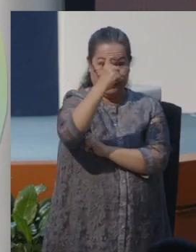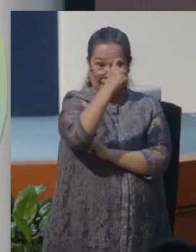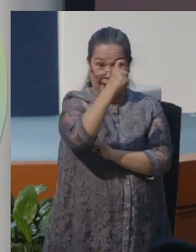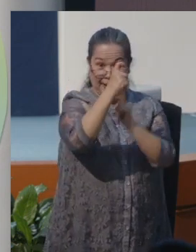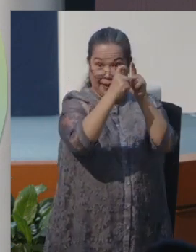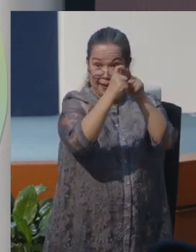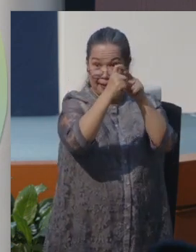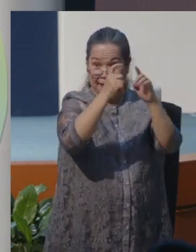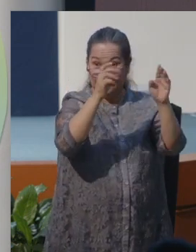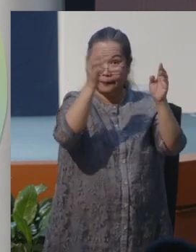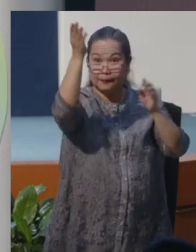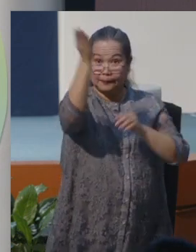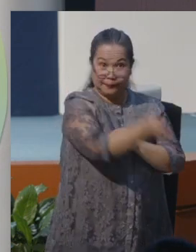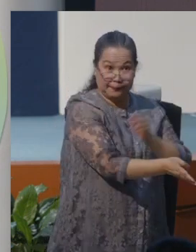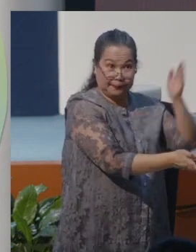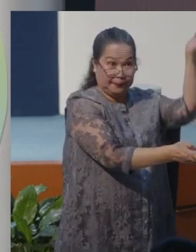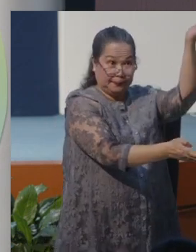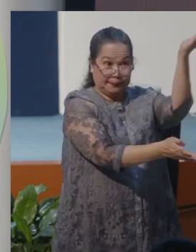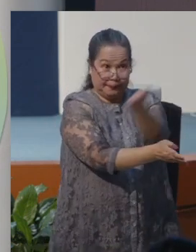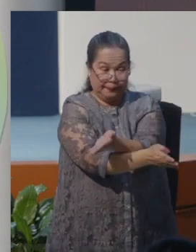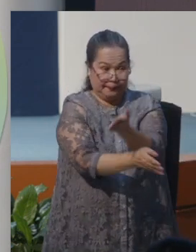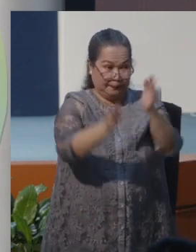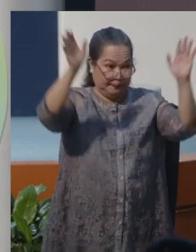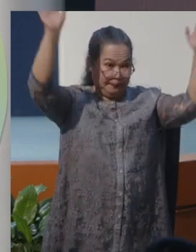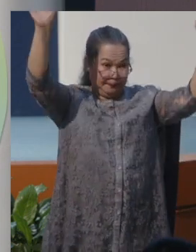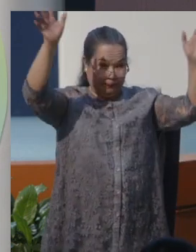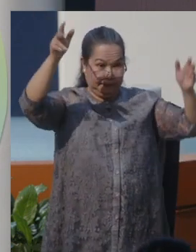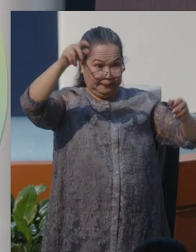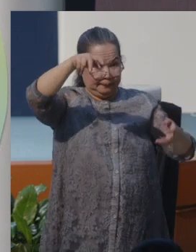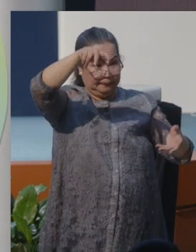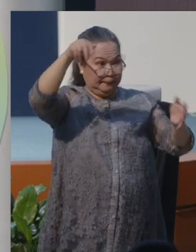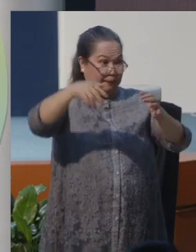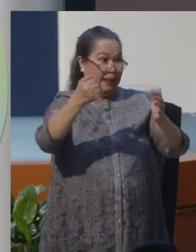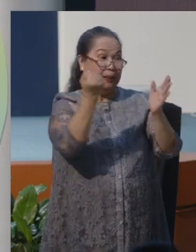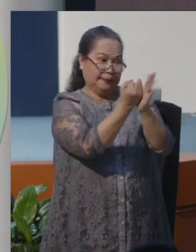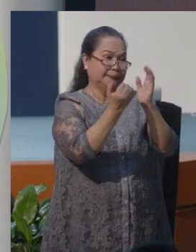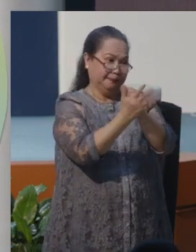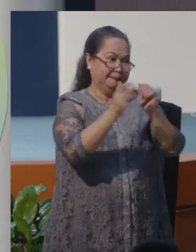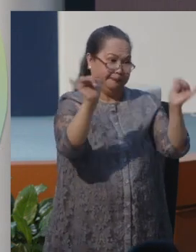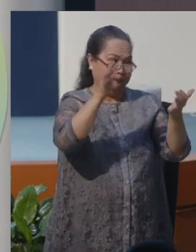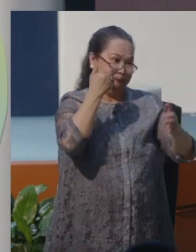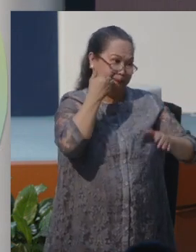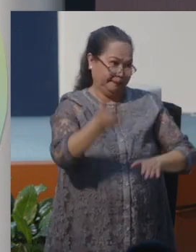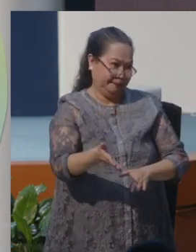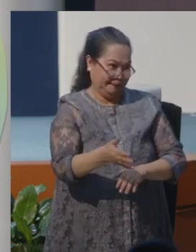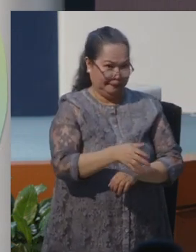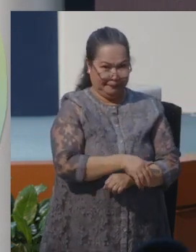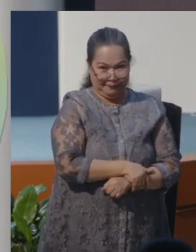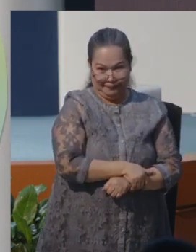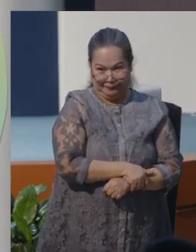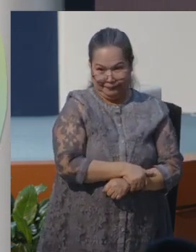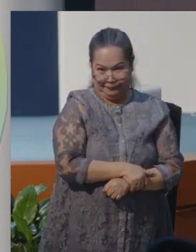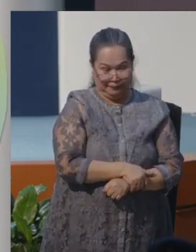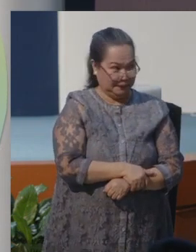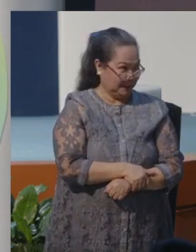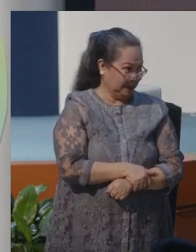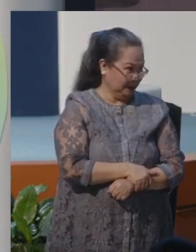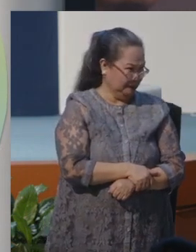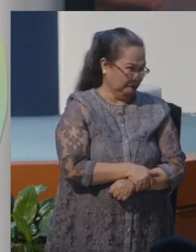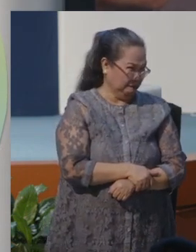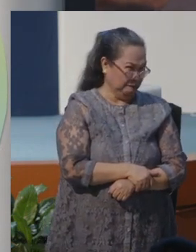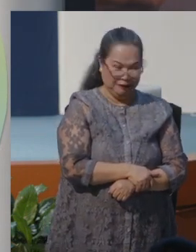Cross. At siya ay namatay ng masakit na pagkakamatay. Pangatlo, si James, the son of